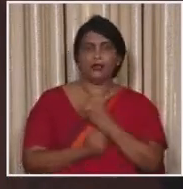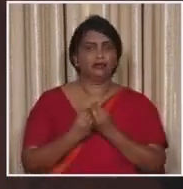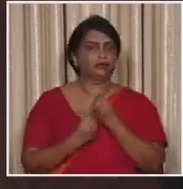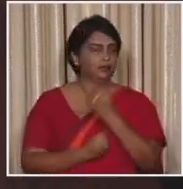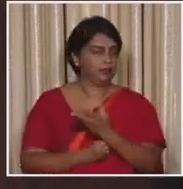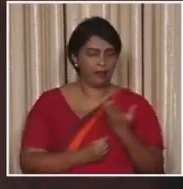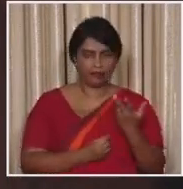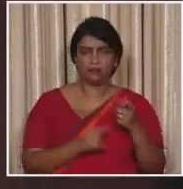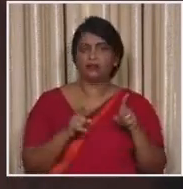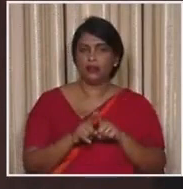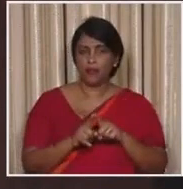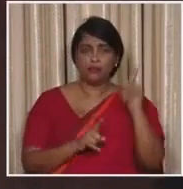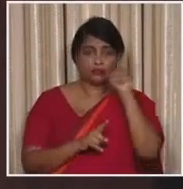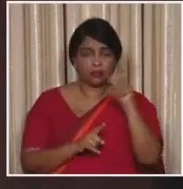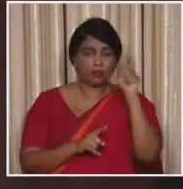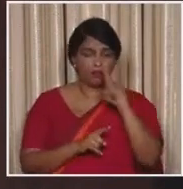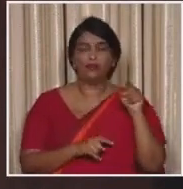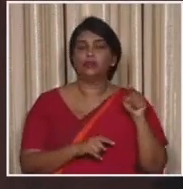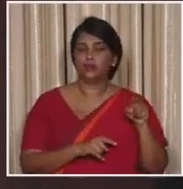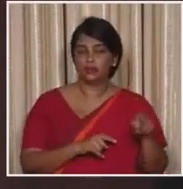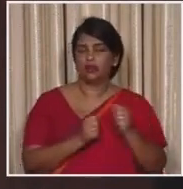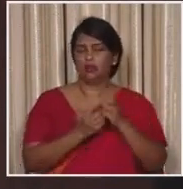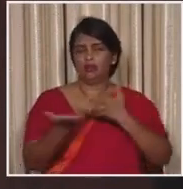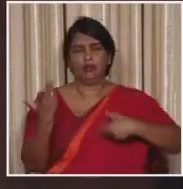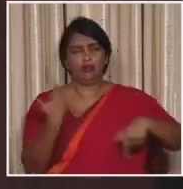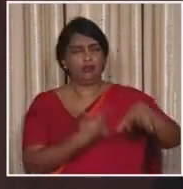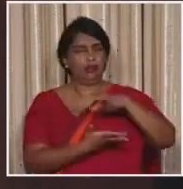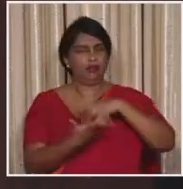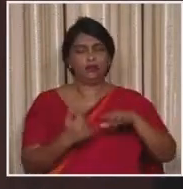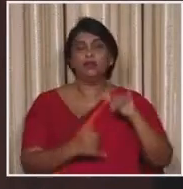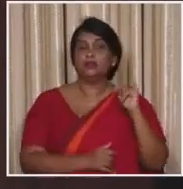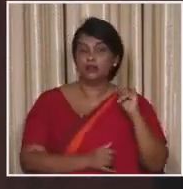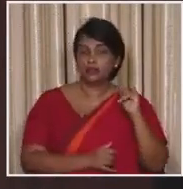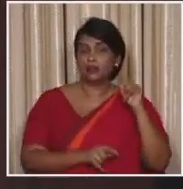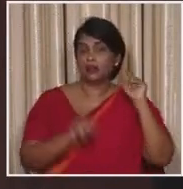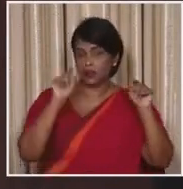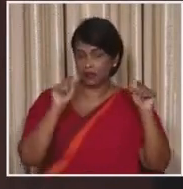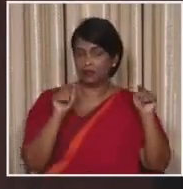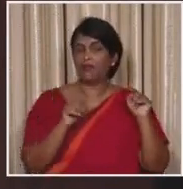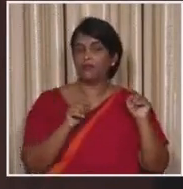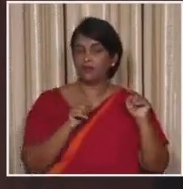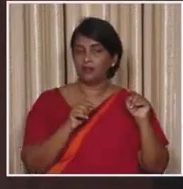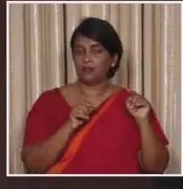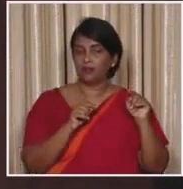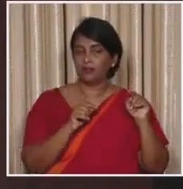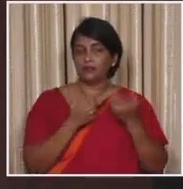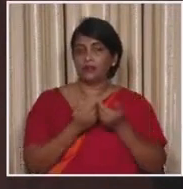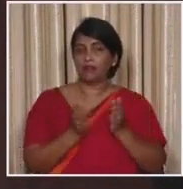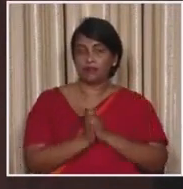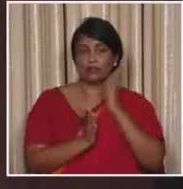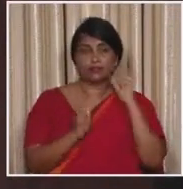எந்த பொறுப்பேற்பும் இத்தாலி தூதரகத்தில் மேற்கொள்ளப்படுவதில்லை. அங்கு அவர்களது சேவையை பெற்றுக் கொள்வதற்காக எமது